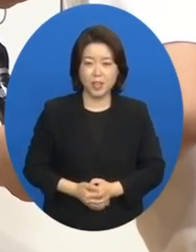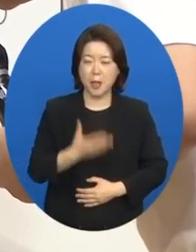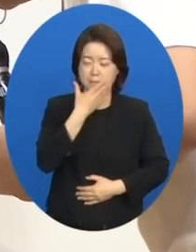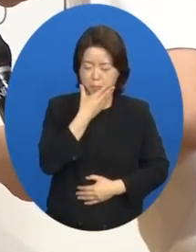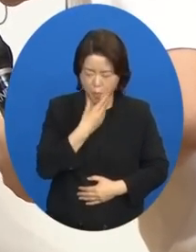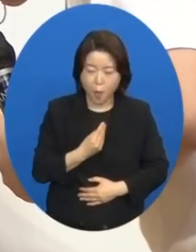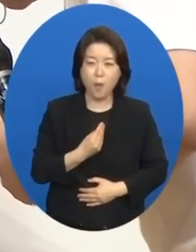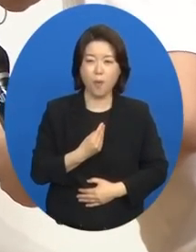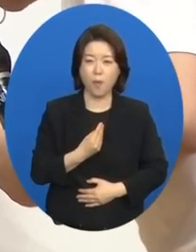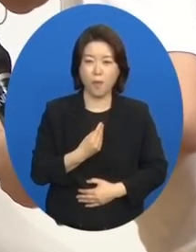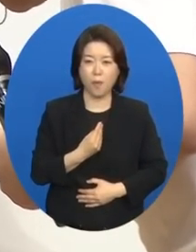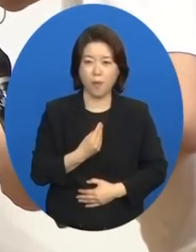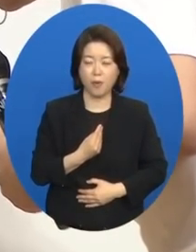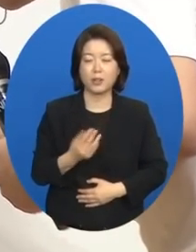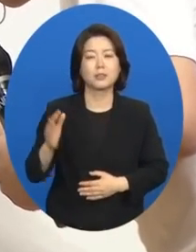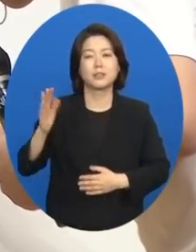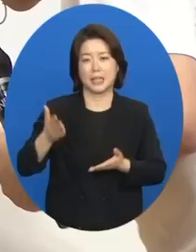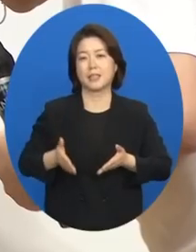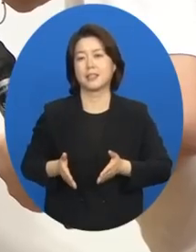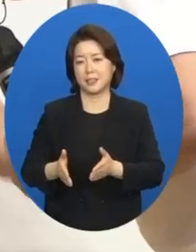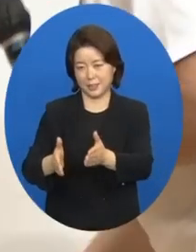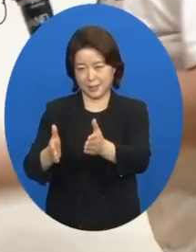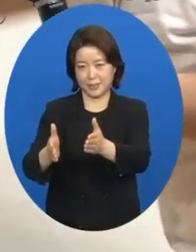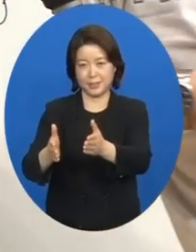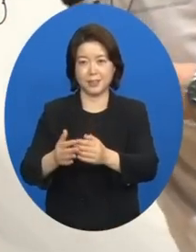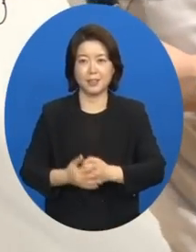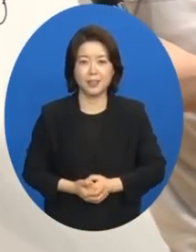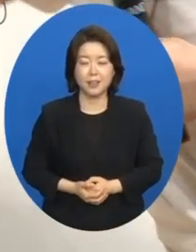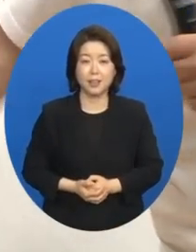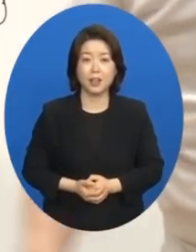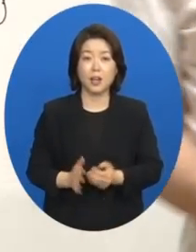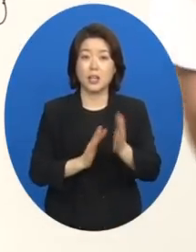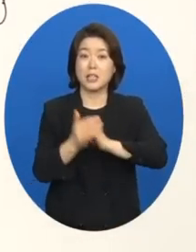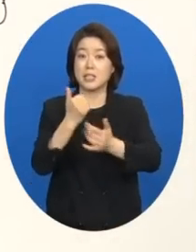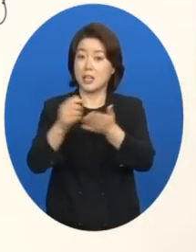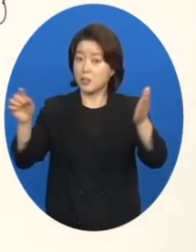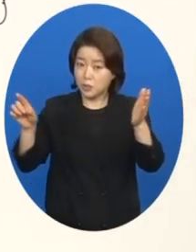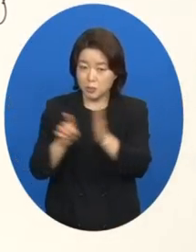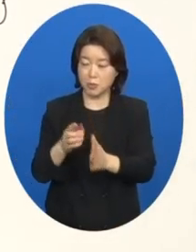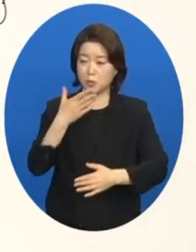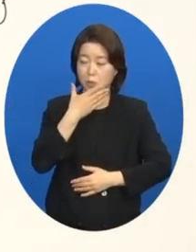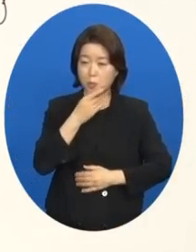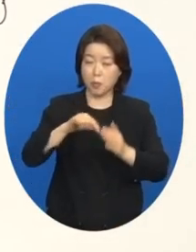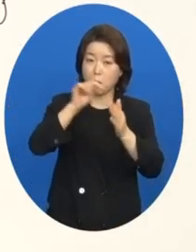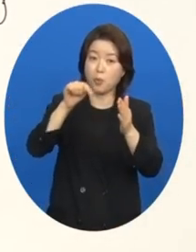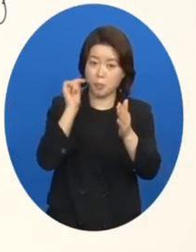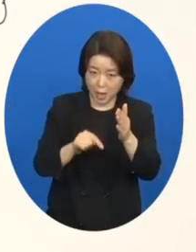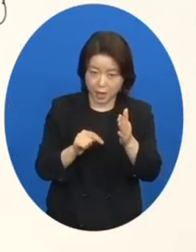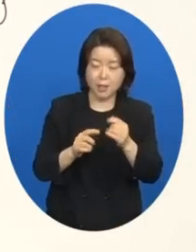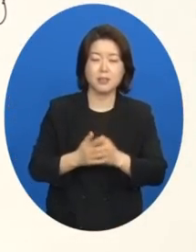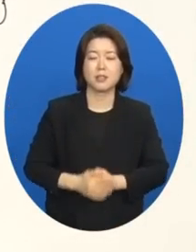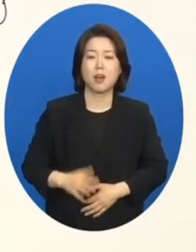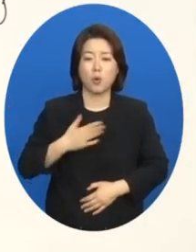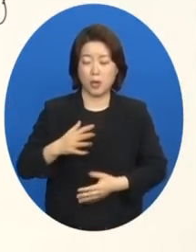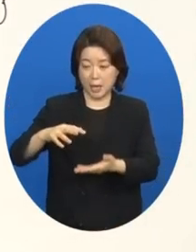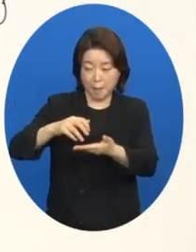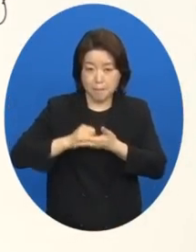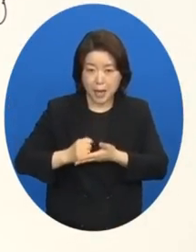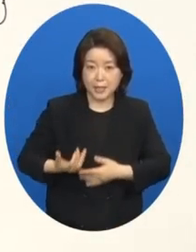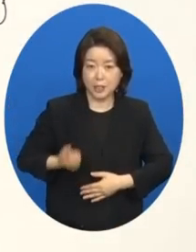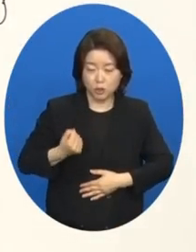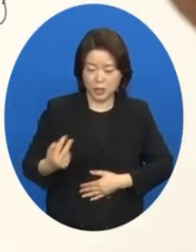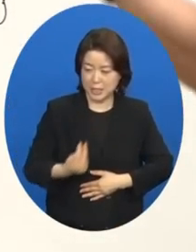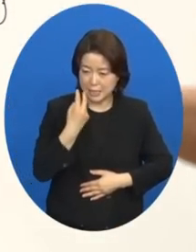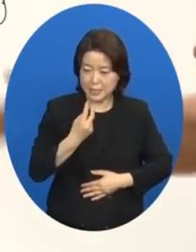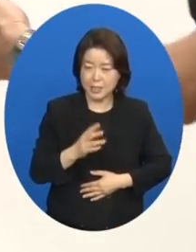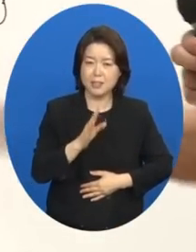복된 길이다. 예수 믿고 복음 안에서 우리가 받아 누리는 이